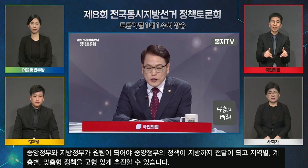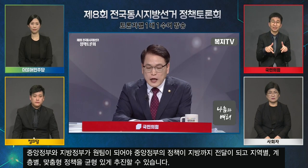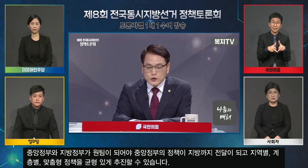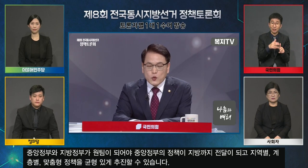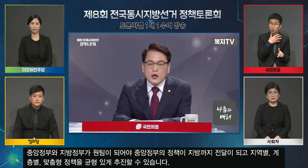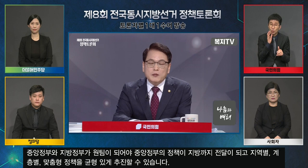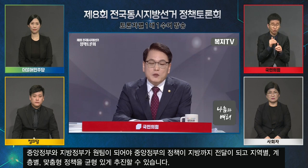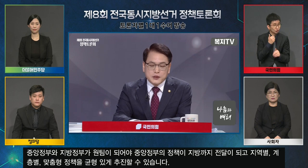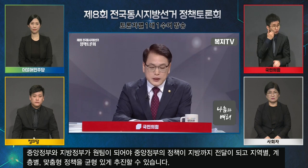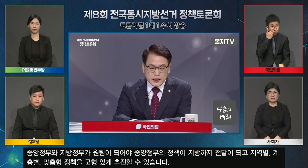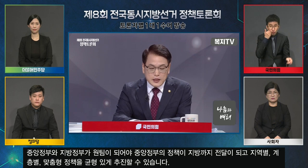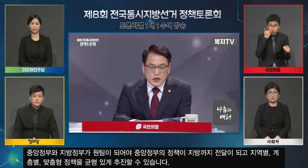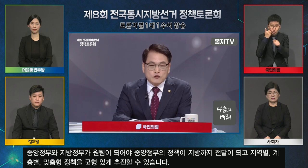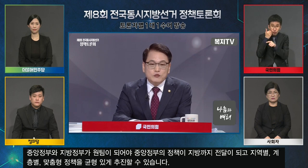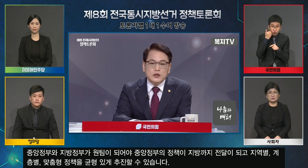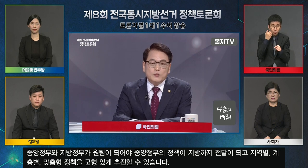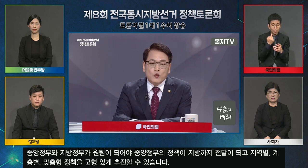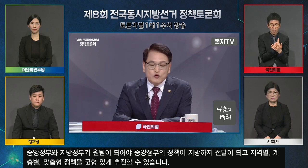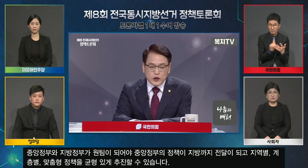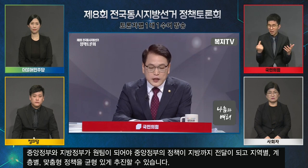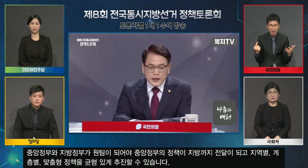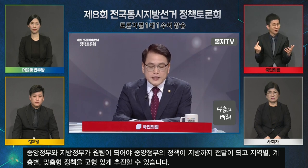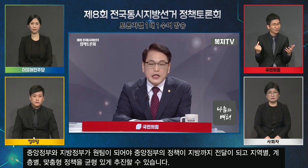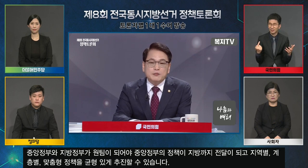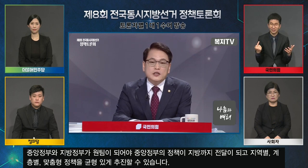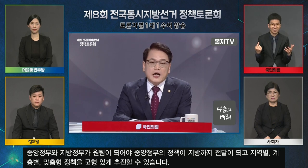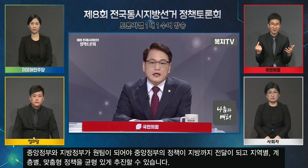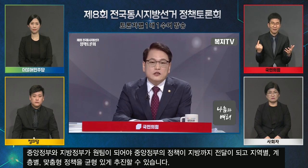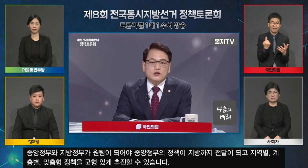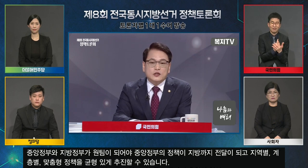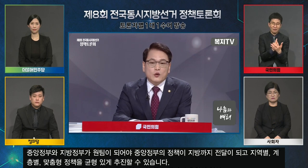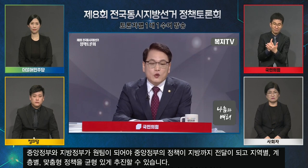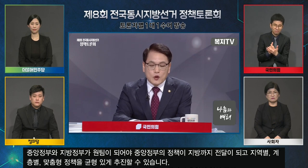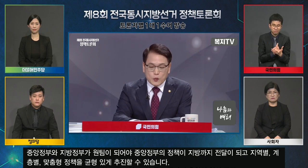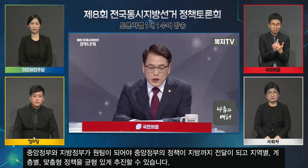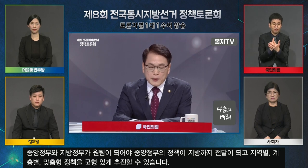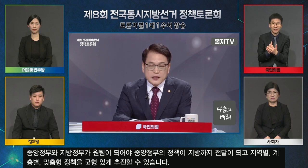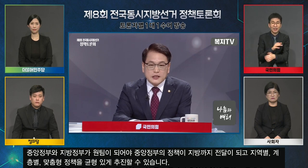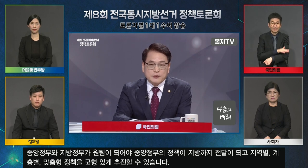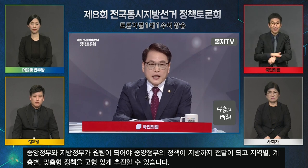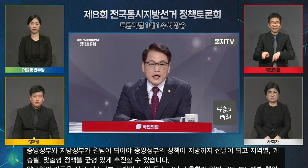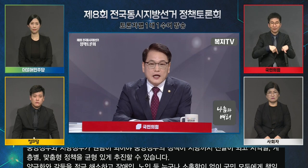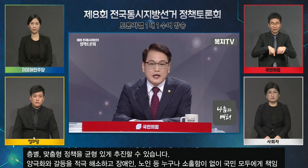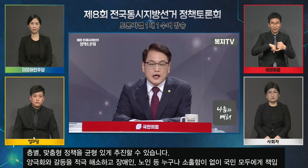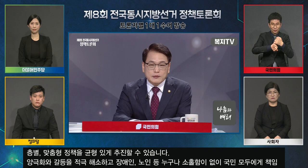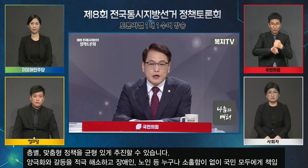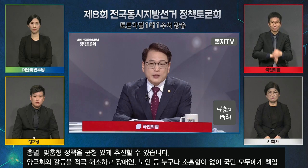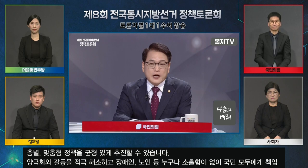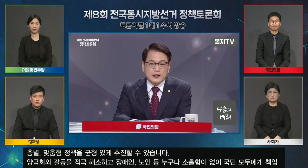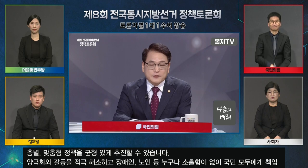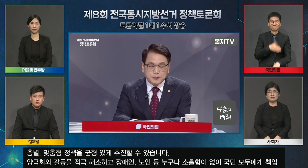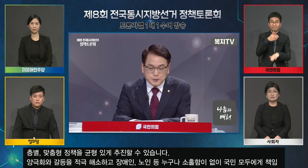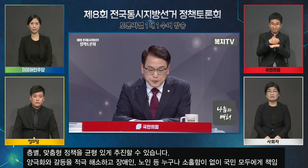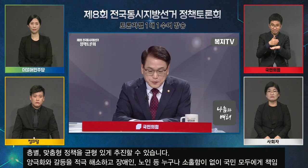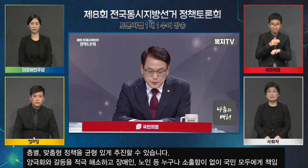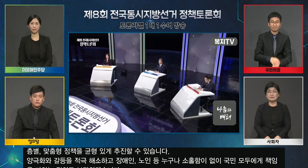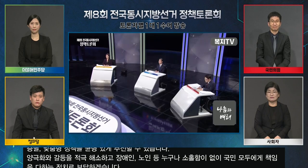누구나 소홀함이 없이 국민 모두에게 책임을 다하는 정치로 보답하겠습니다. 감사합니다.